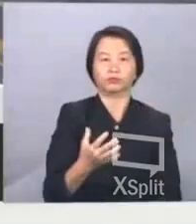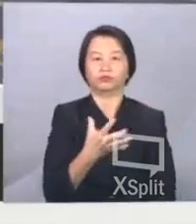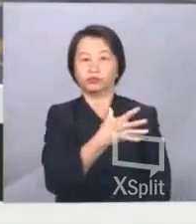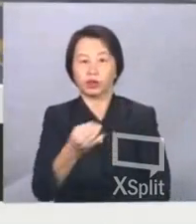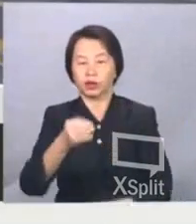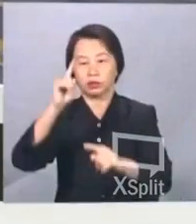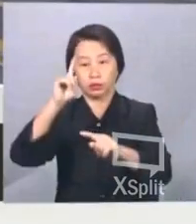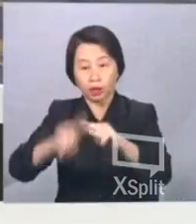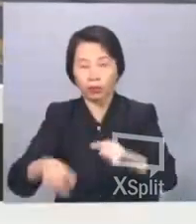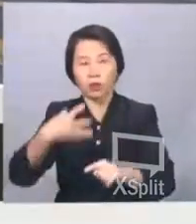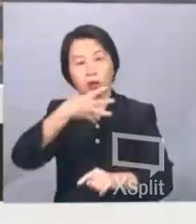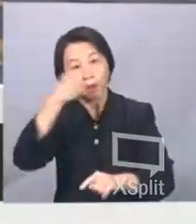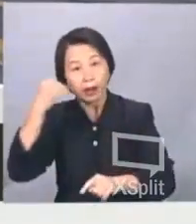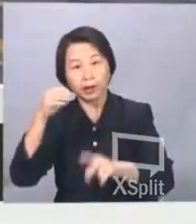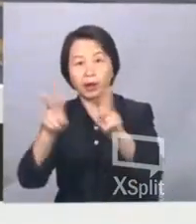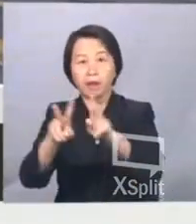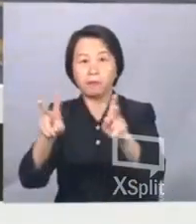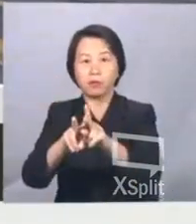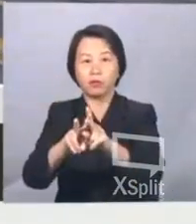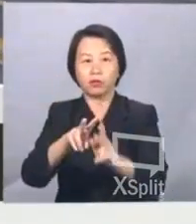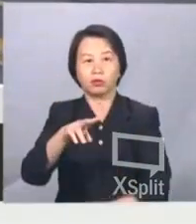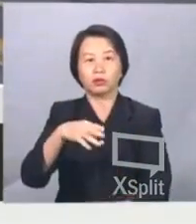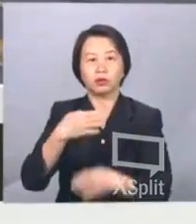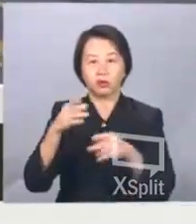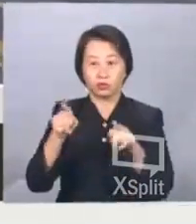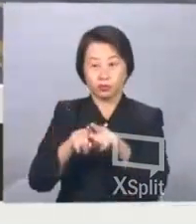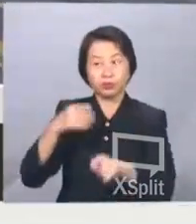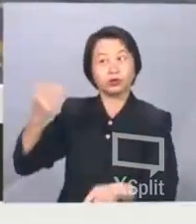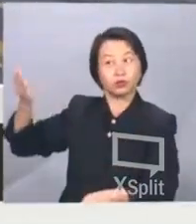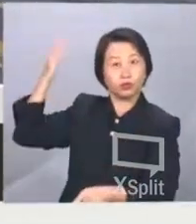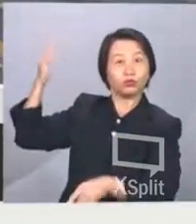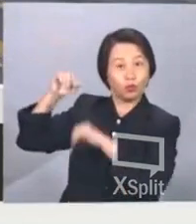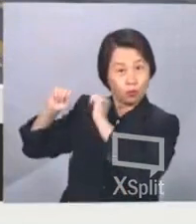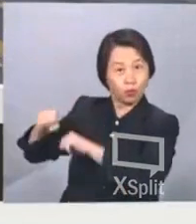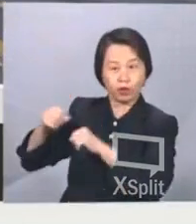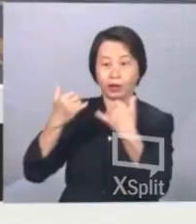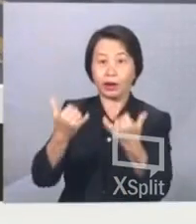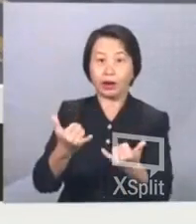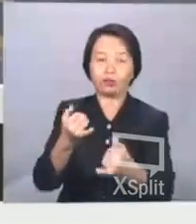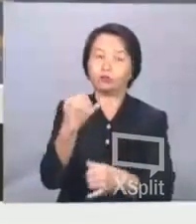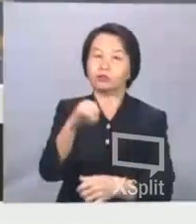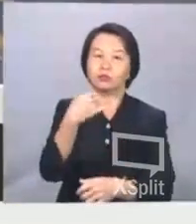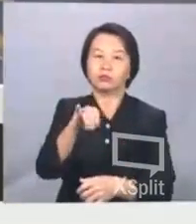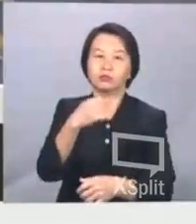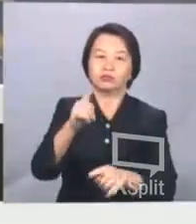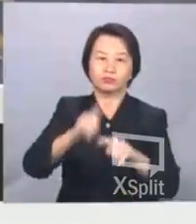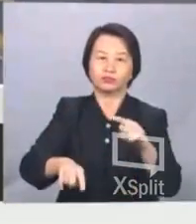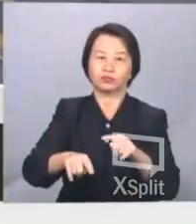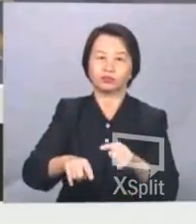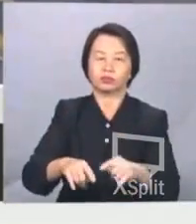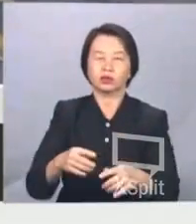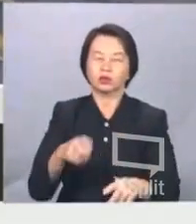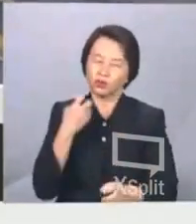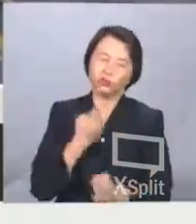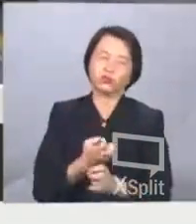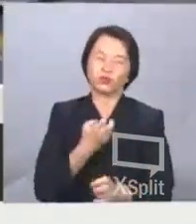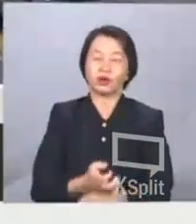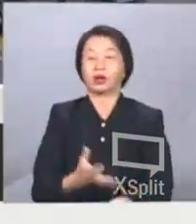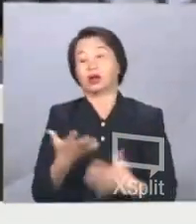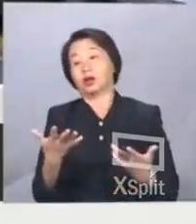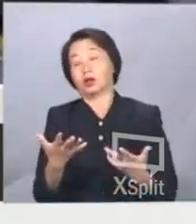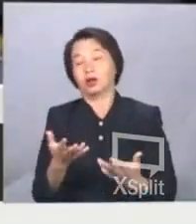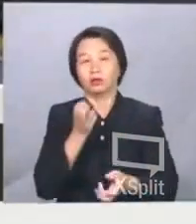melihat ke kampung seperti biasa Hai walaupun sukar untuk kita bayangkan Bekali